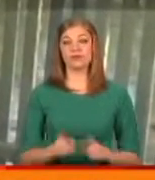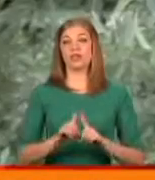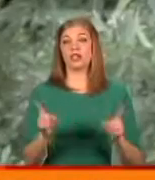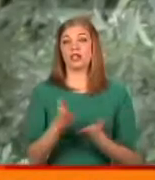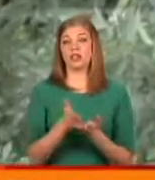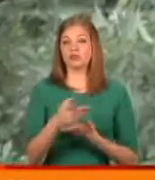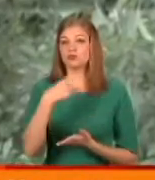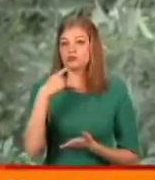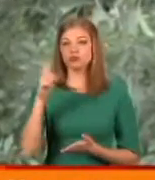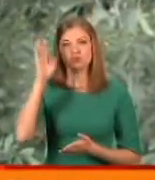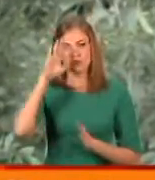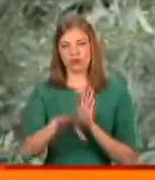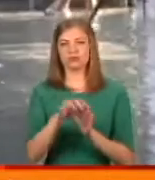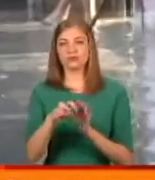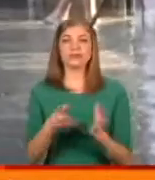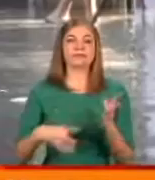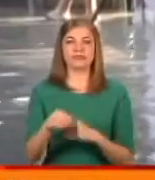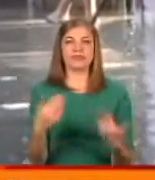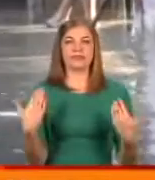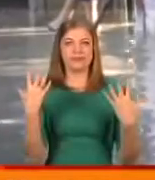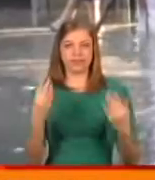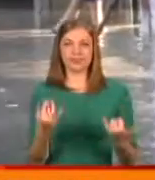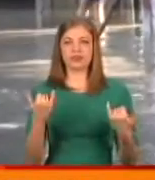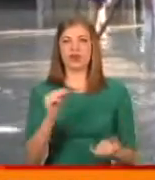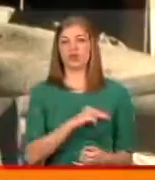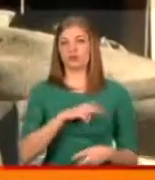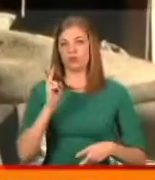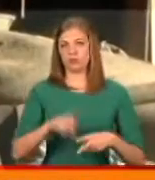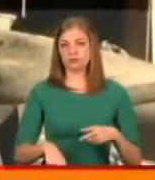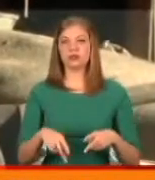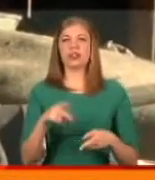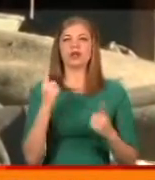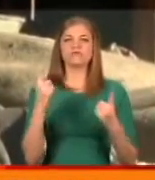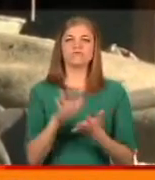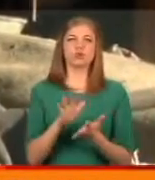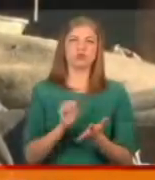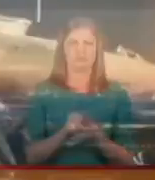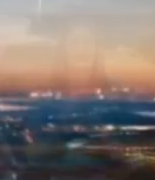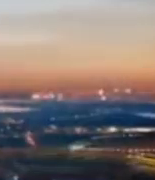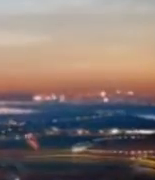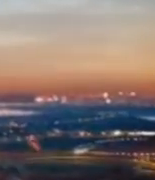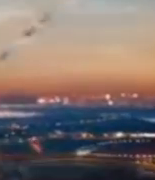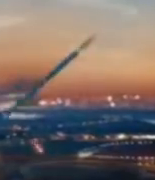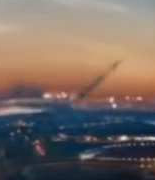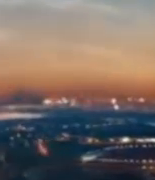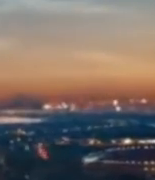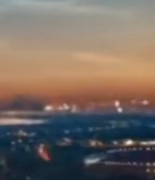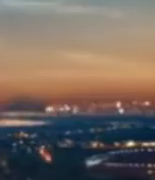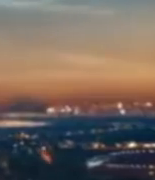Надзвичайники повідомляють, воду викачували усі вихідні. Нині роботи завершені, минулося без руйнувань та постраждалих.